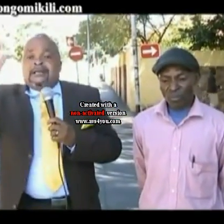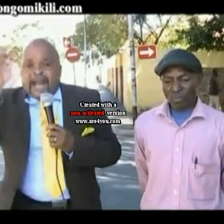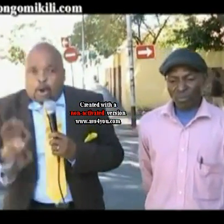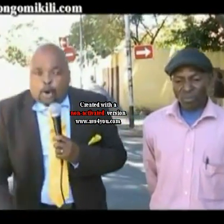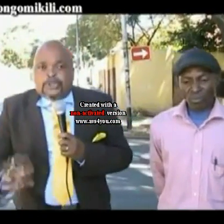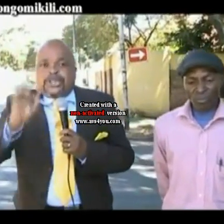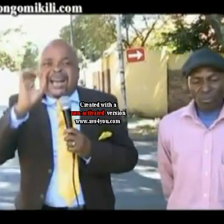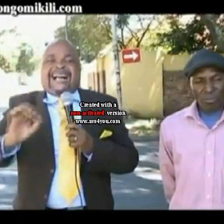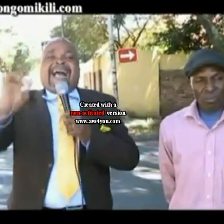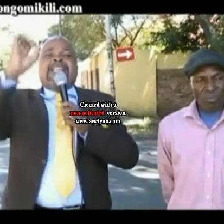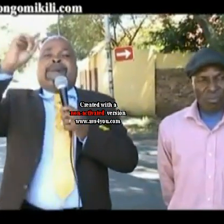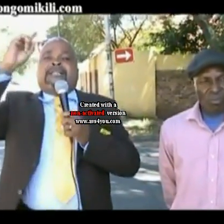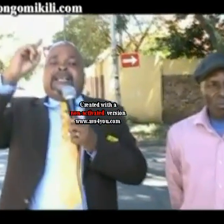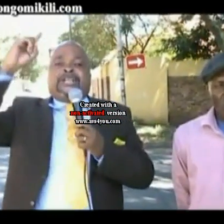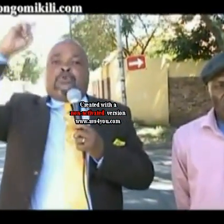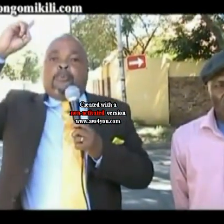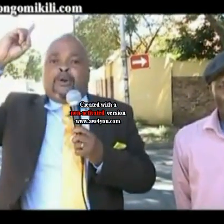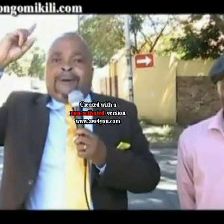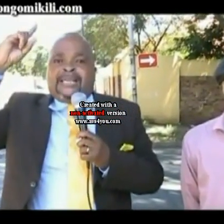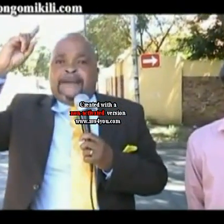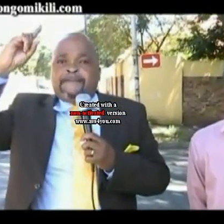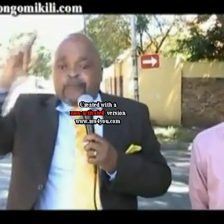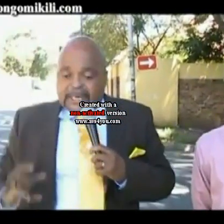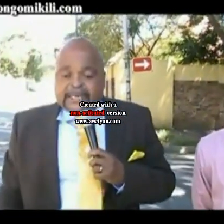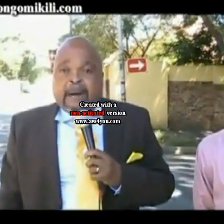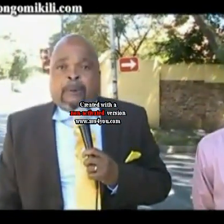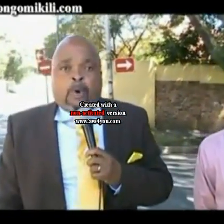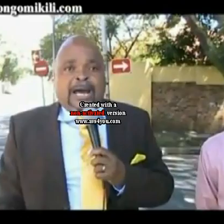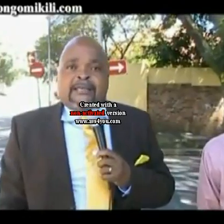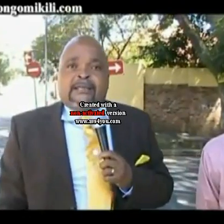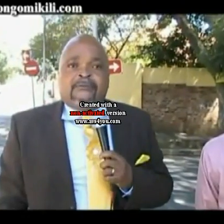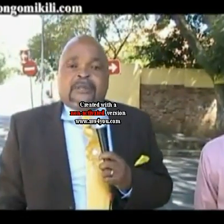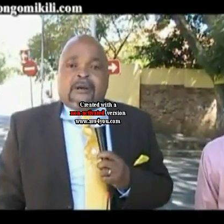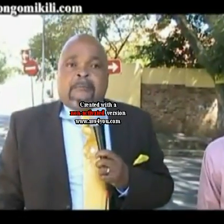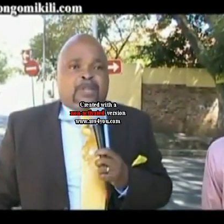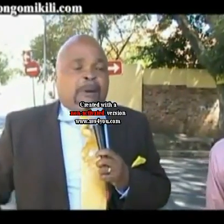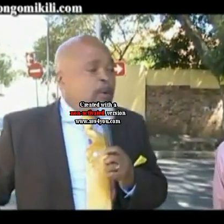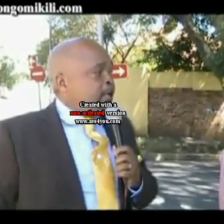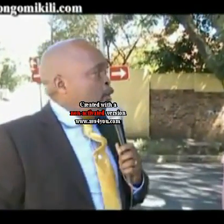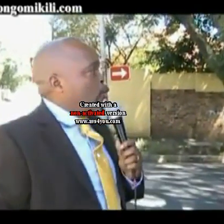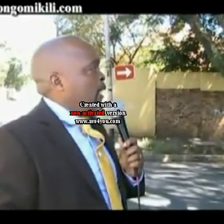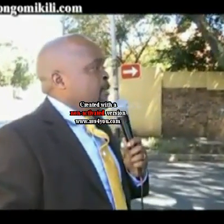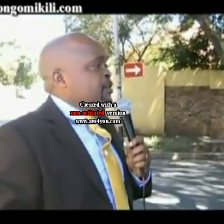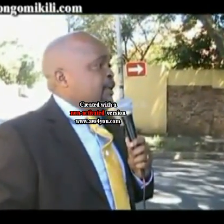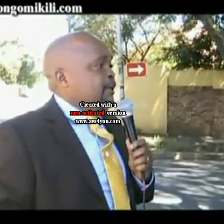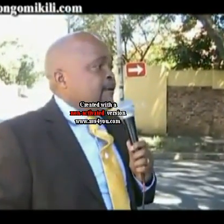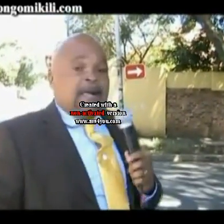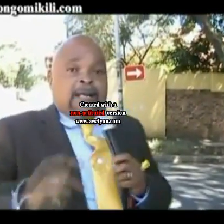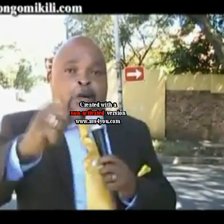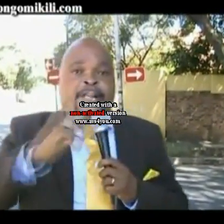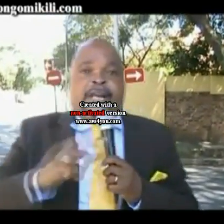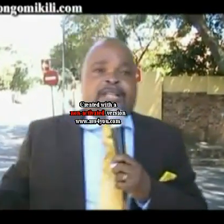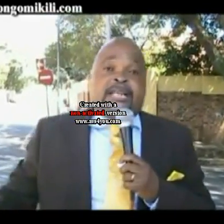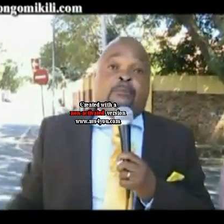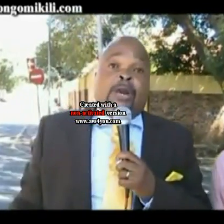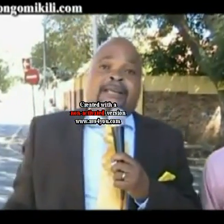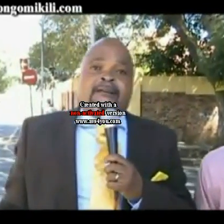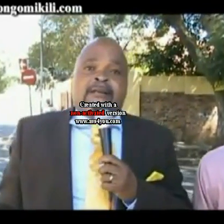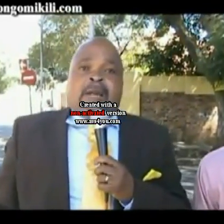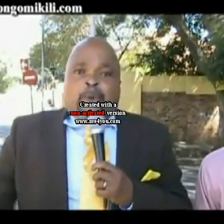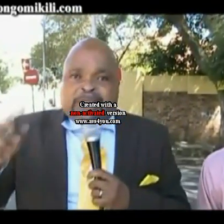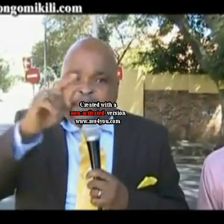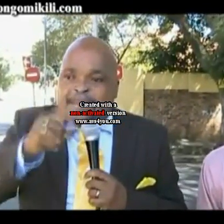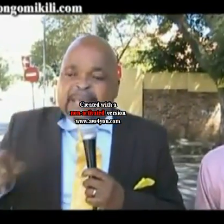temps. Tango tcha charismatique tcha tumbalobaki. Likamba molangi. Batuba monaka lokola liseki. Lelo Denis Lessy na